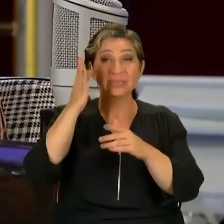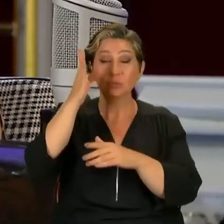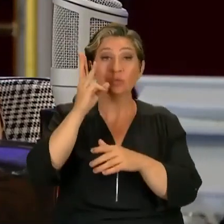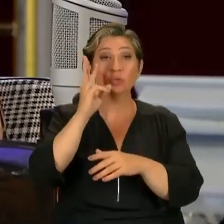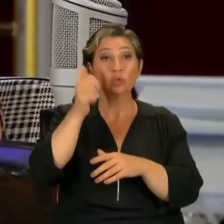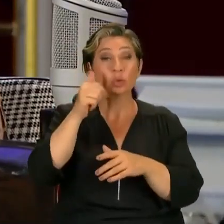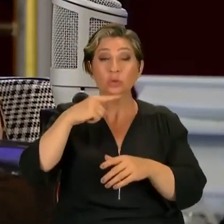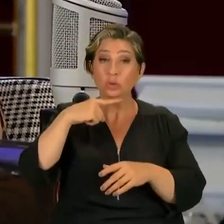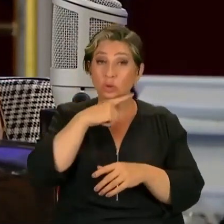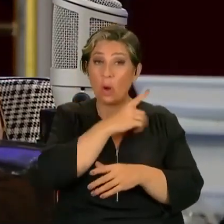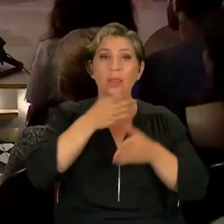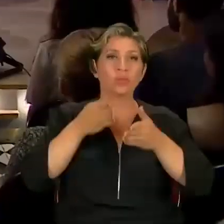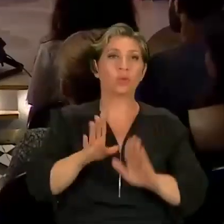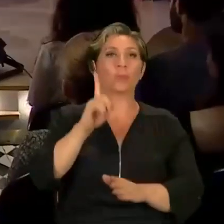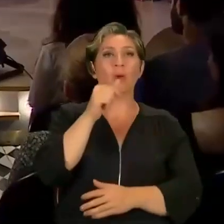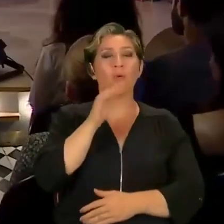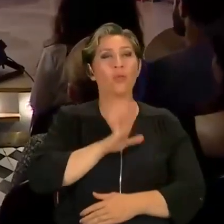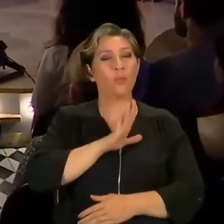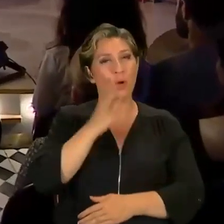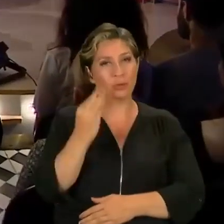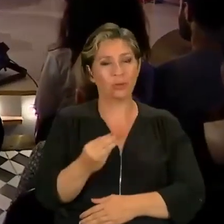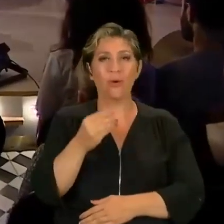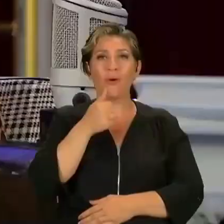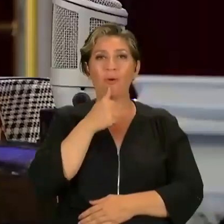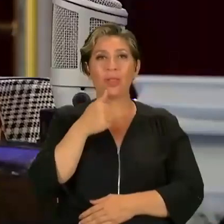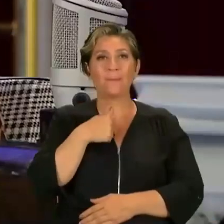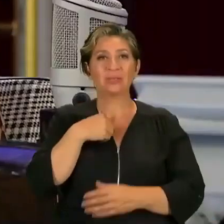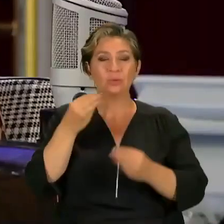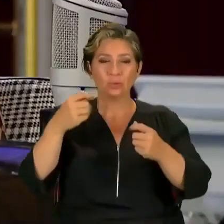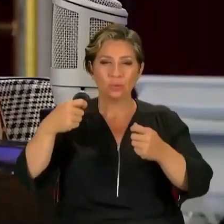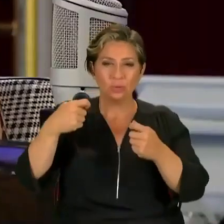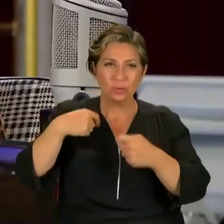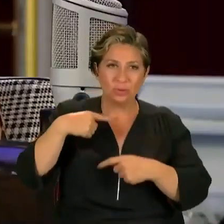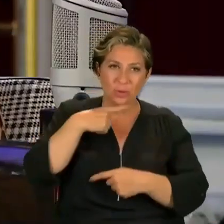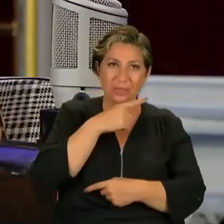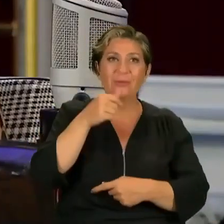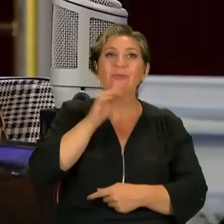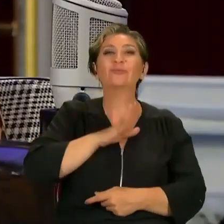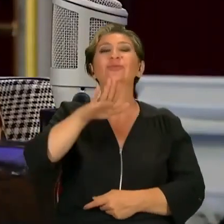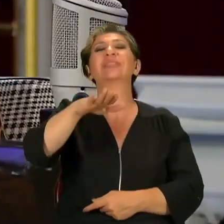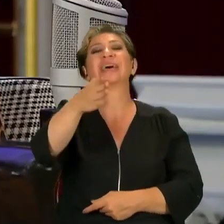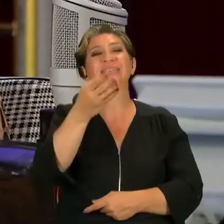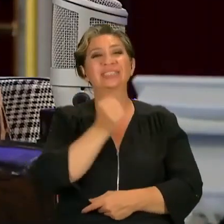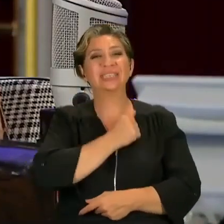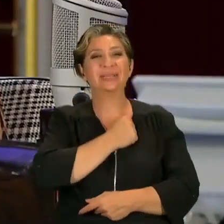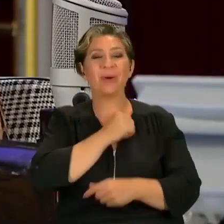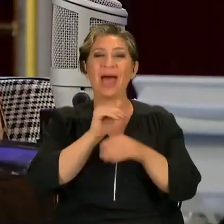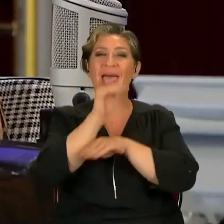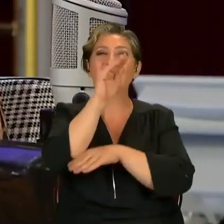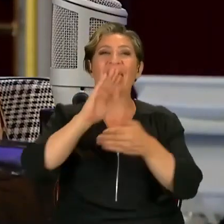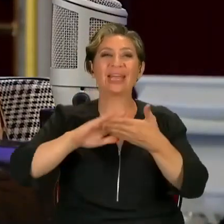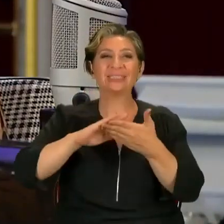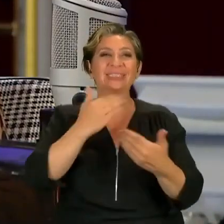gün sonra zorla doğurabildiğim bir oğlum oldu. Oğlan da beni çok zorladı. Şimdi kendisi de burada, canım benim. Hayat